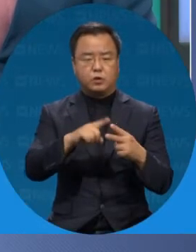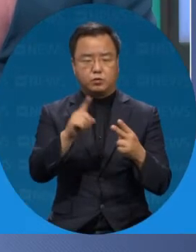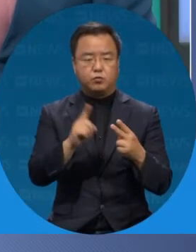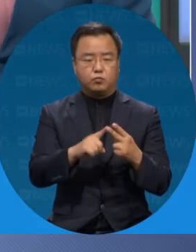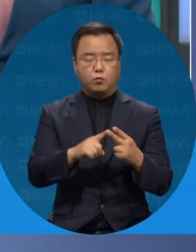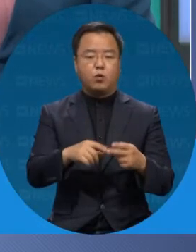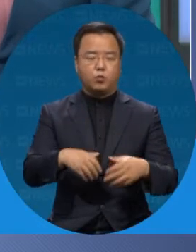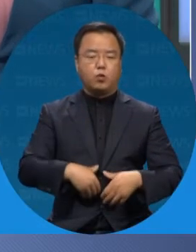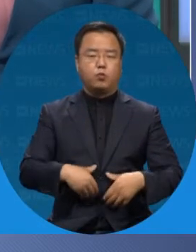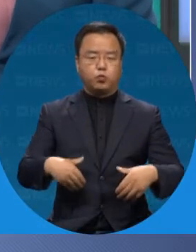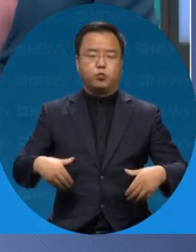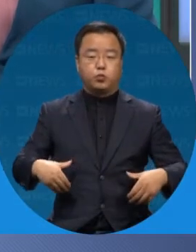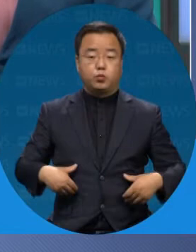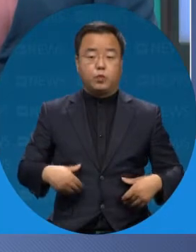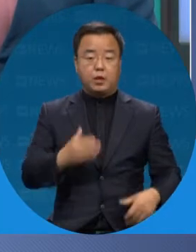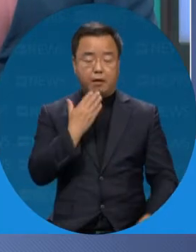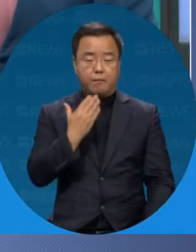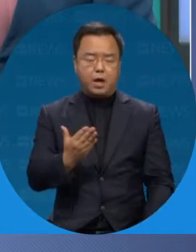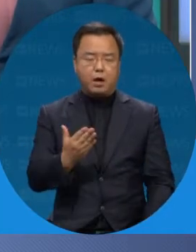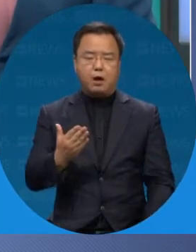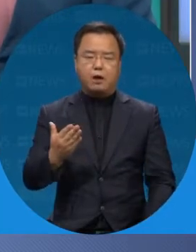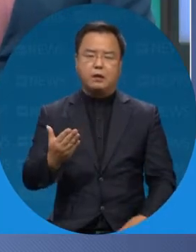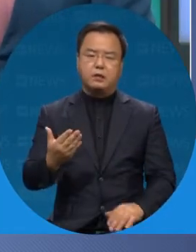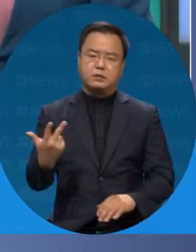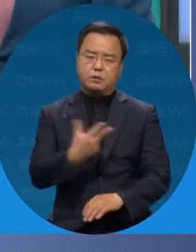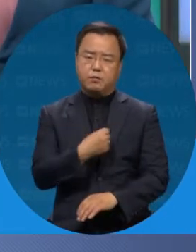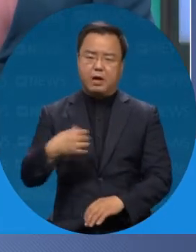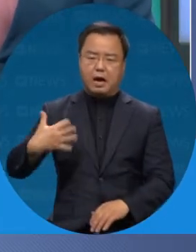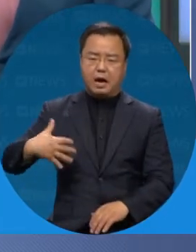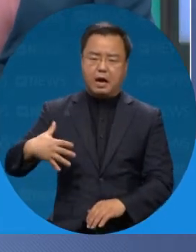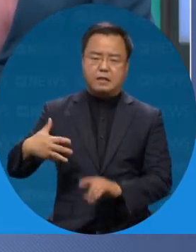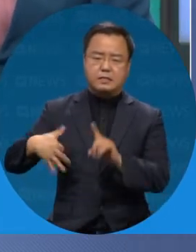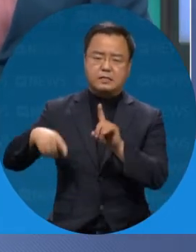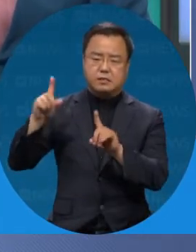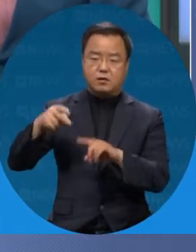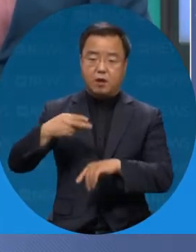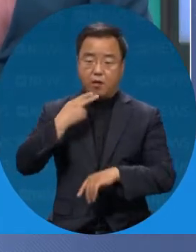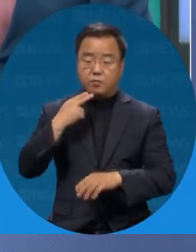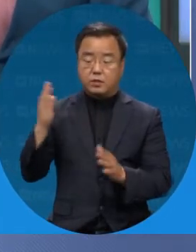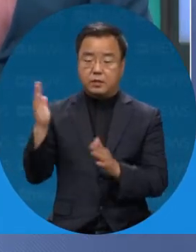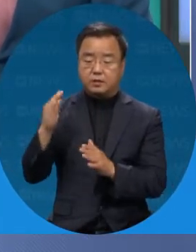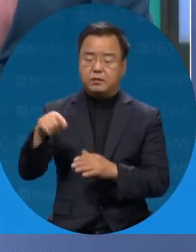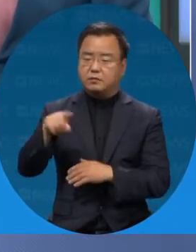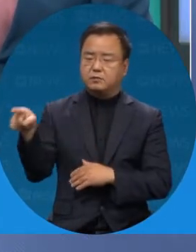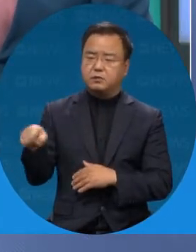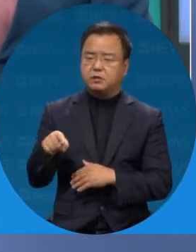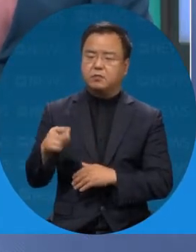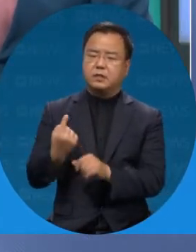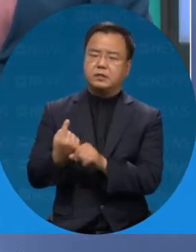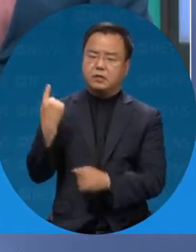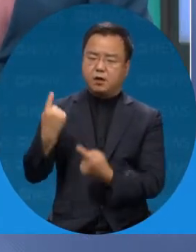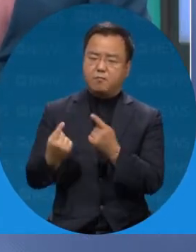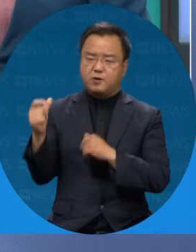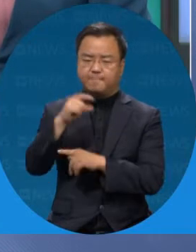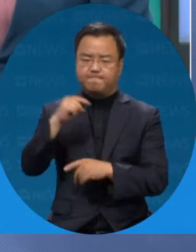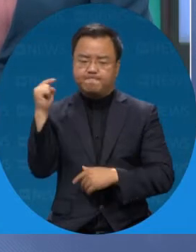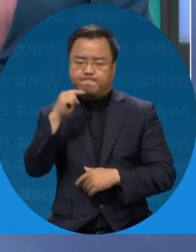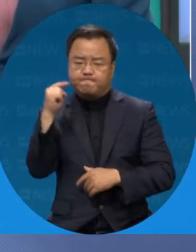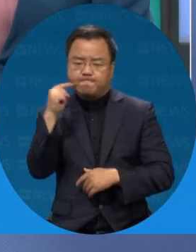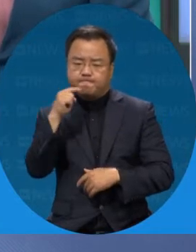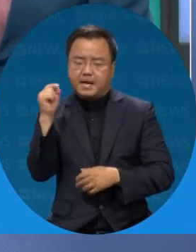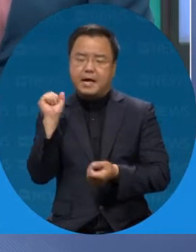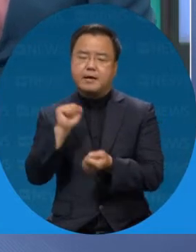느슨한 수칙이 적용되는 반면에 예방 접종을 단 한 차례도 받지 않은 학생의 경우는 지난해보다 더 엄격한 방역